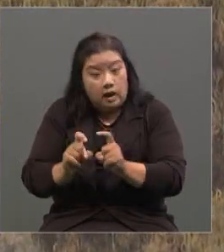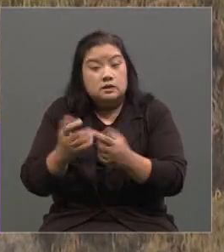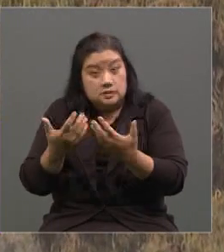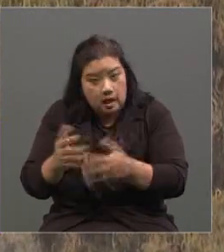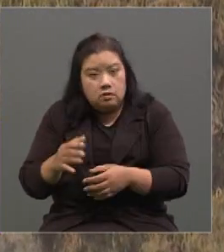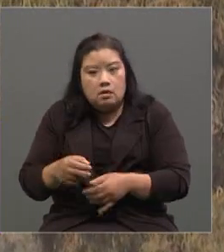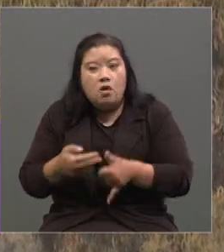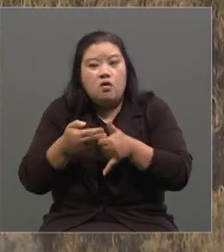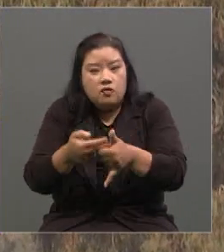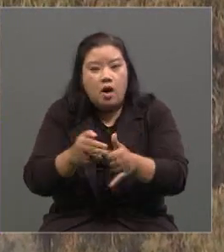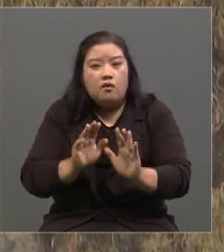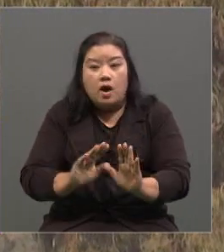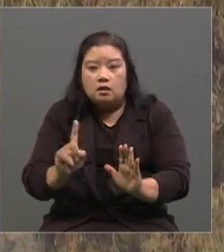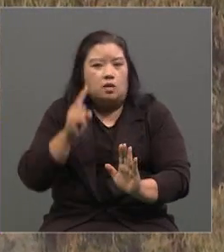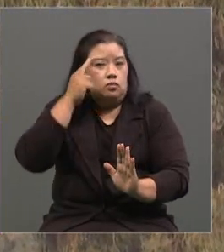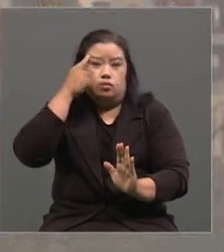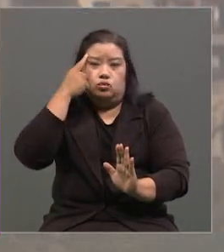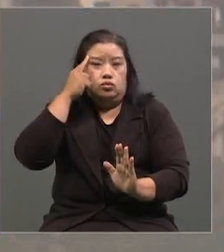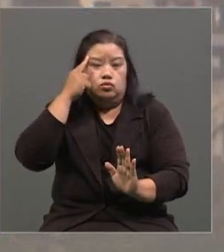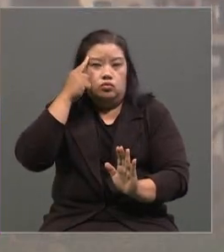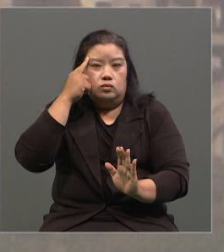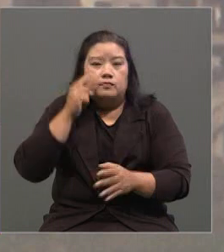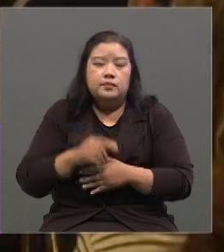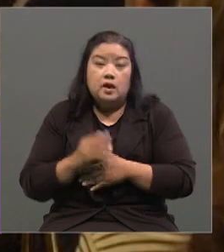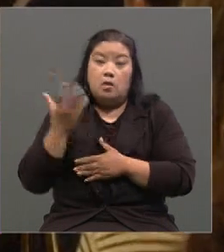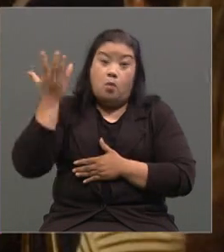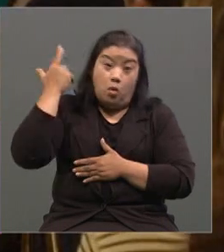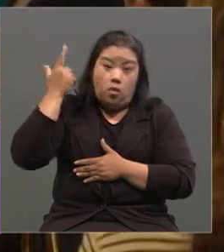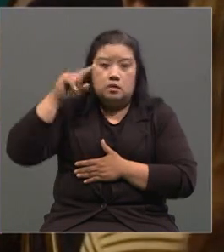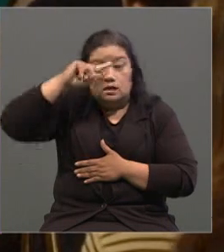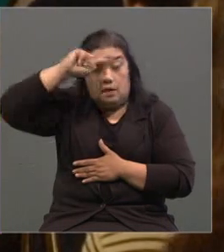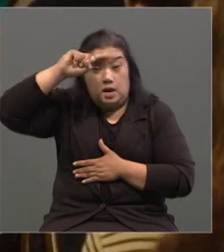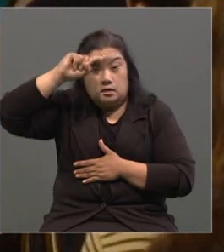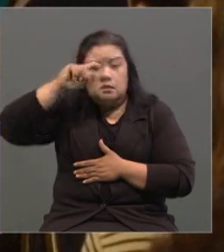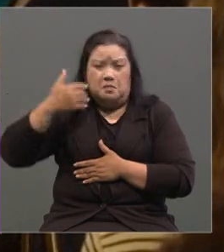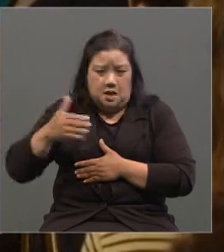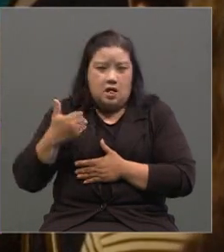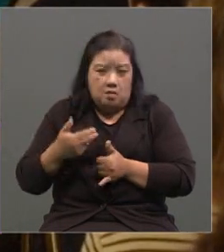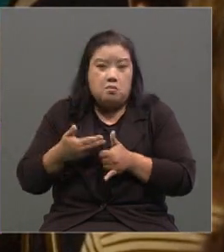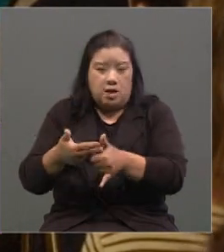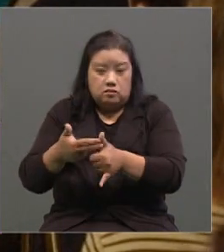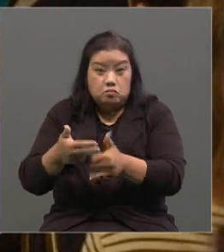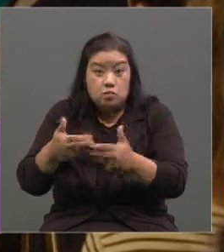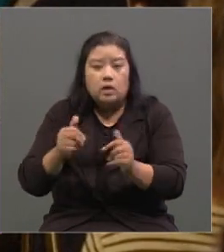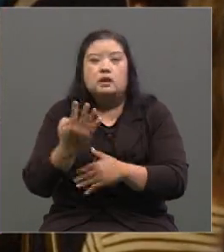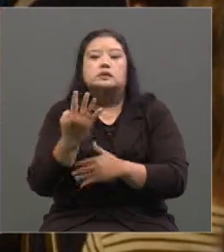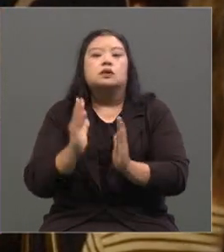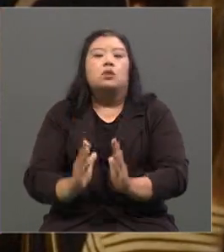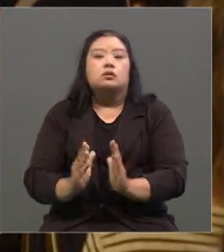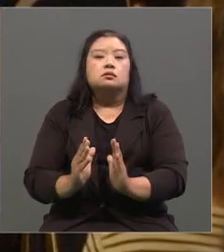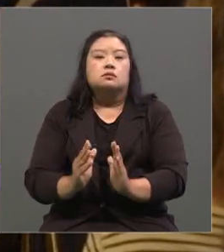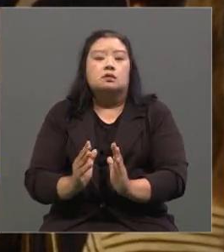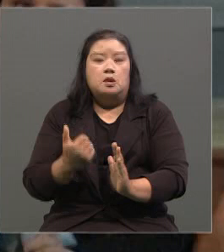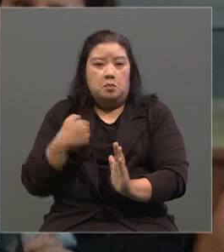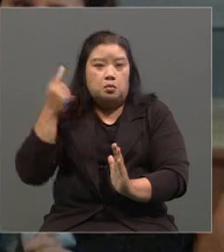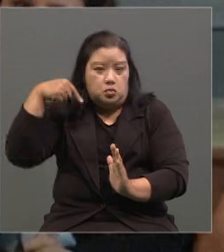ไว้ในที่ไหนบ้างในฉนวนกาซ่าโดยที่ผ่านมานะครับกลุ่มฮามาสก็มีการปล่อยตัวประกันออกมาเพียง 4คนเท่านั้นนะฮะ 4คนที่